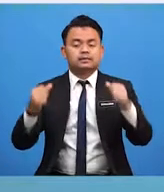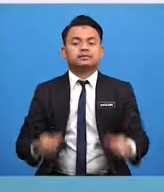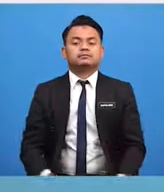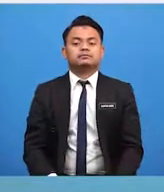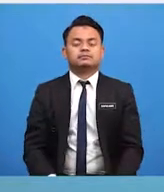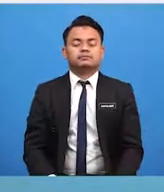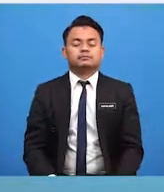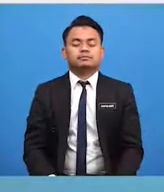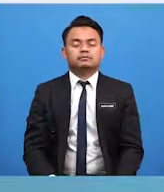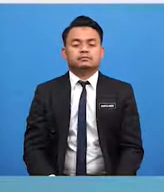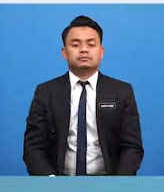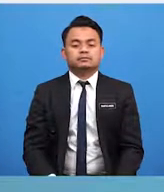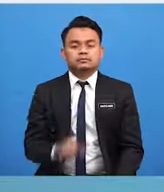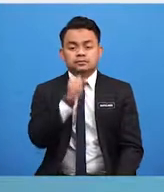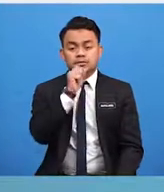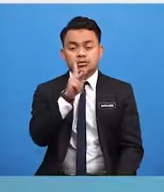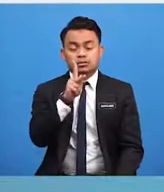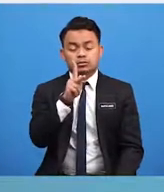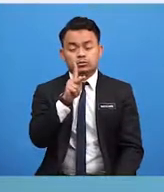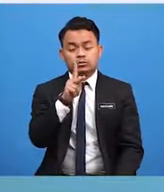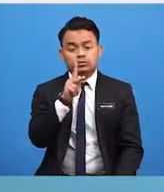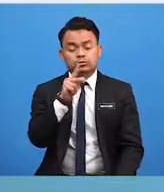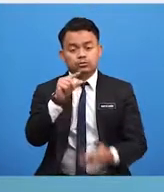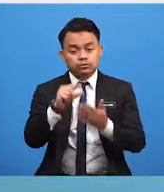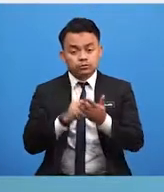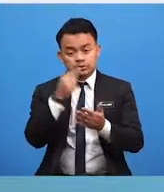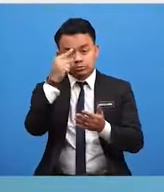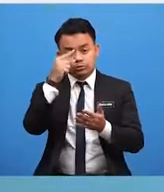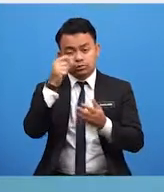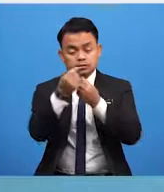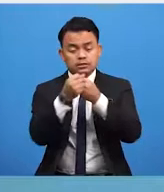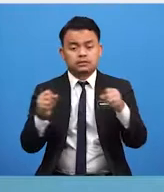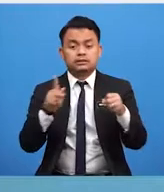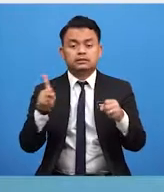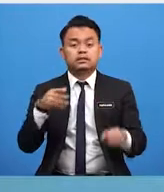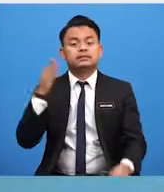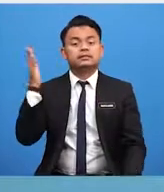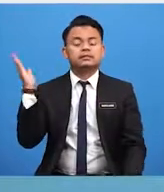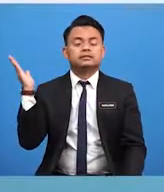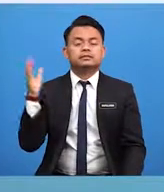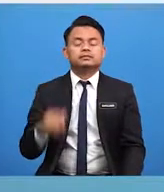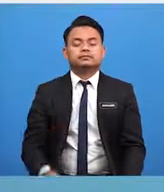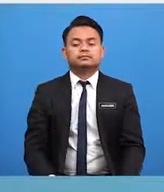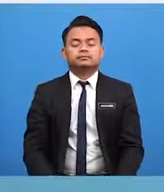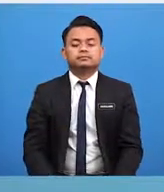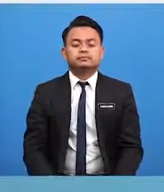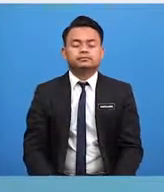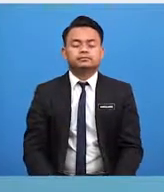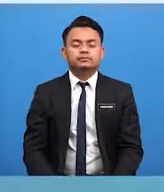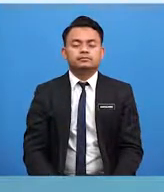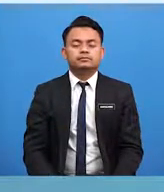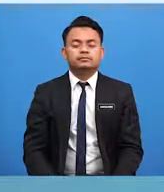Stok digunakan untuk menyediakan sos, sup dan sebagai air rebusan